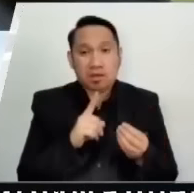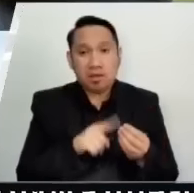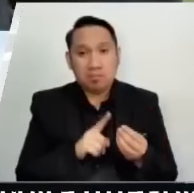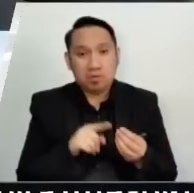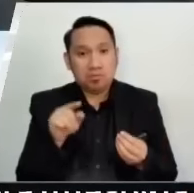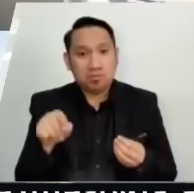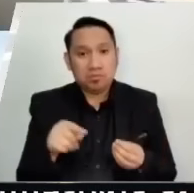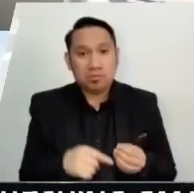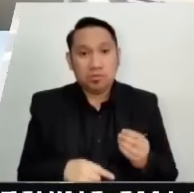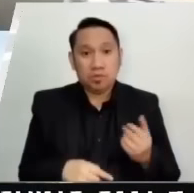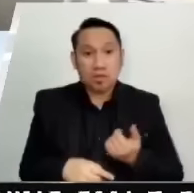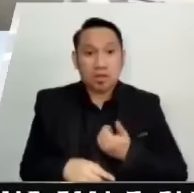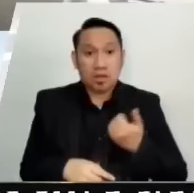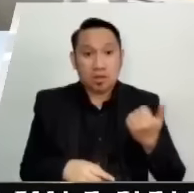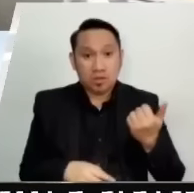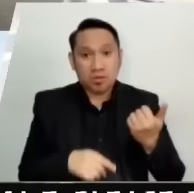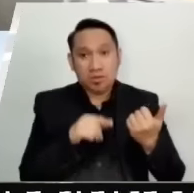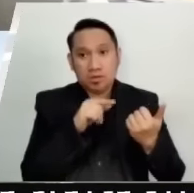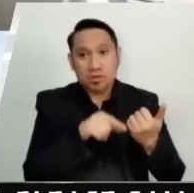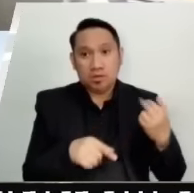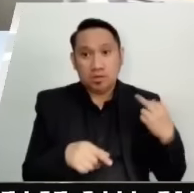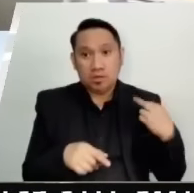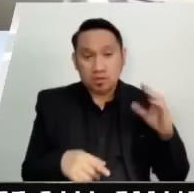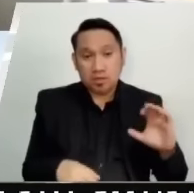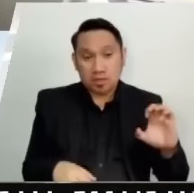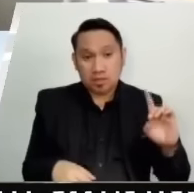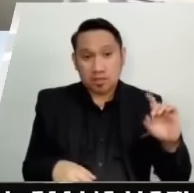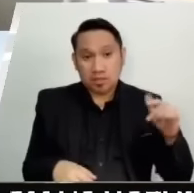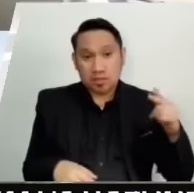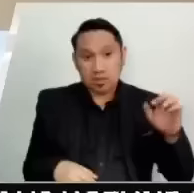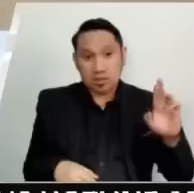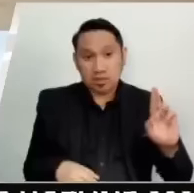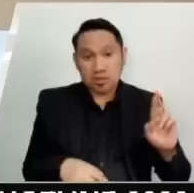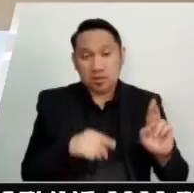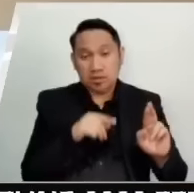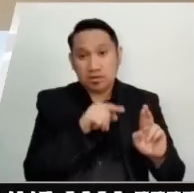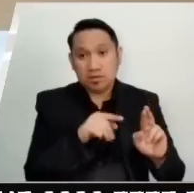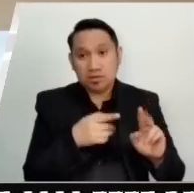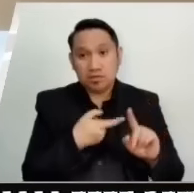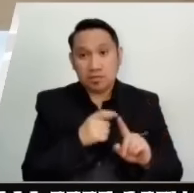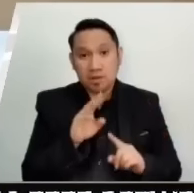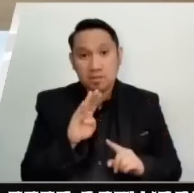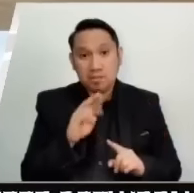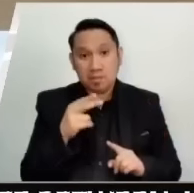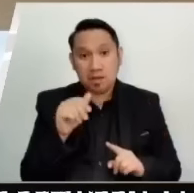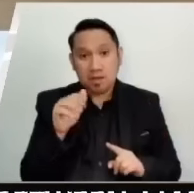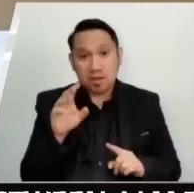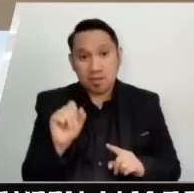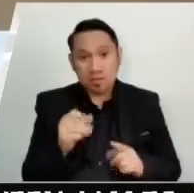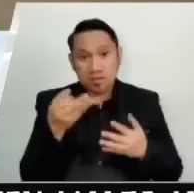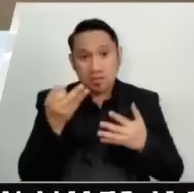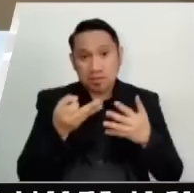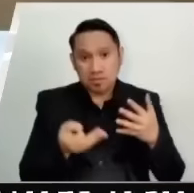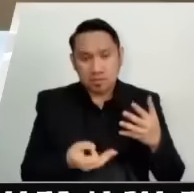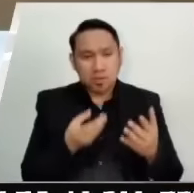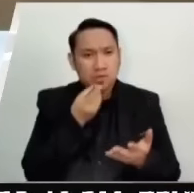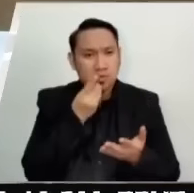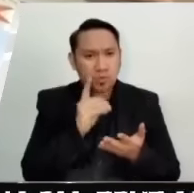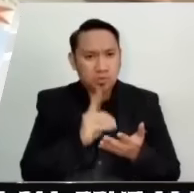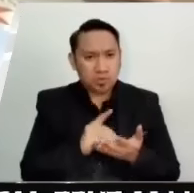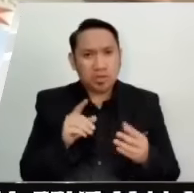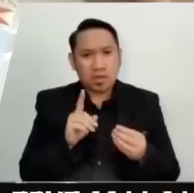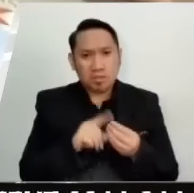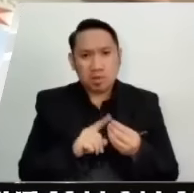na-translate edgar erice na Bahamas files mga dokumento tungkol umano sa properties sa